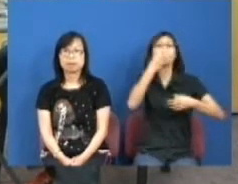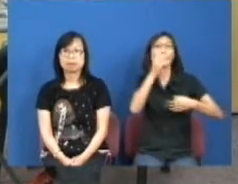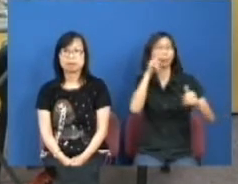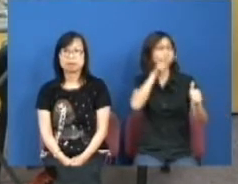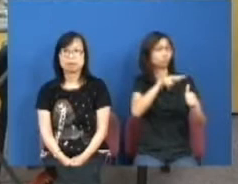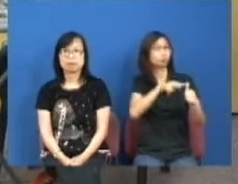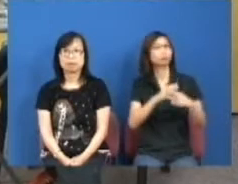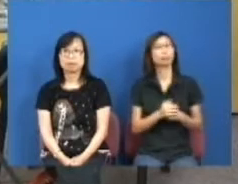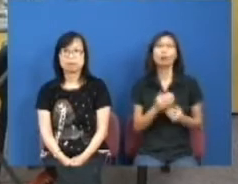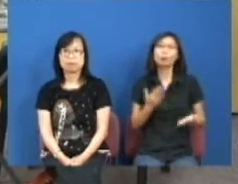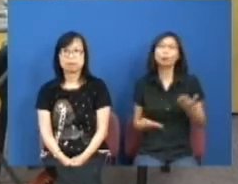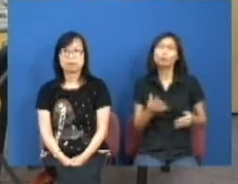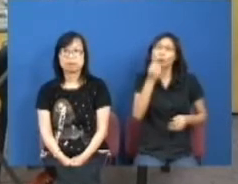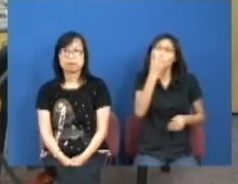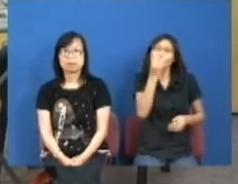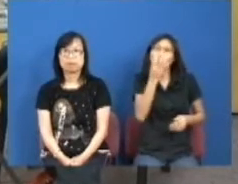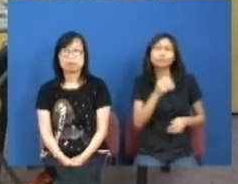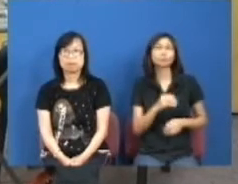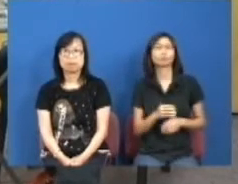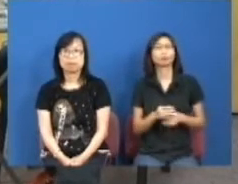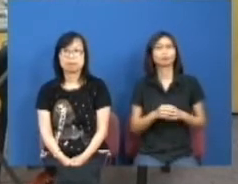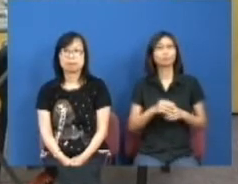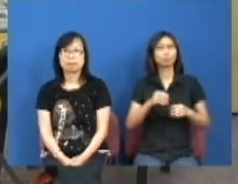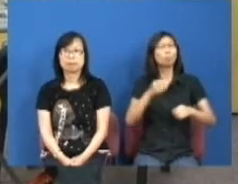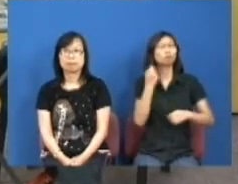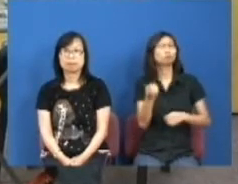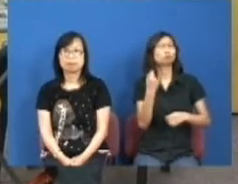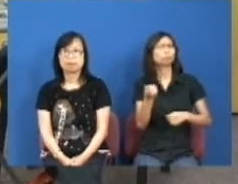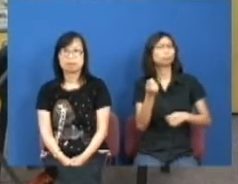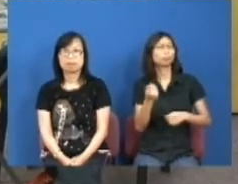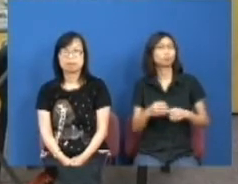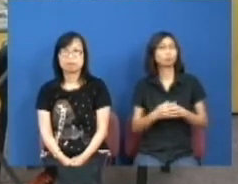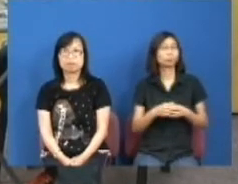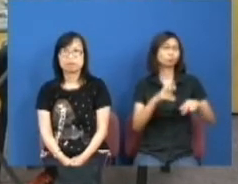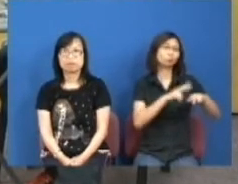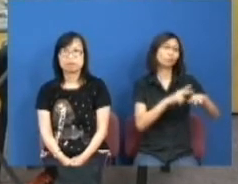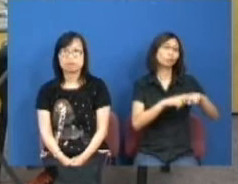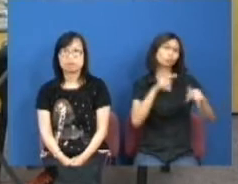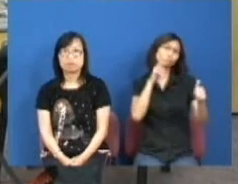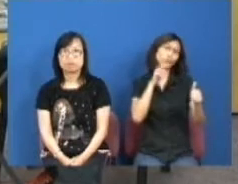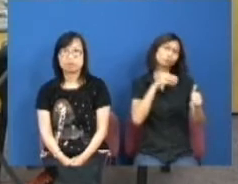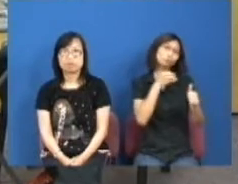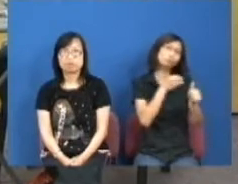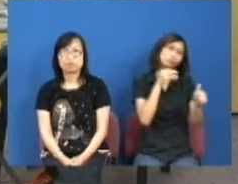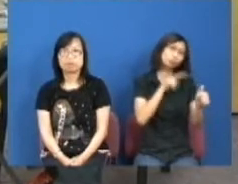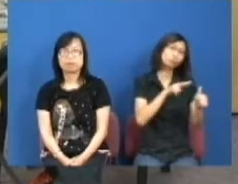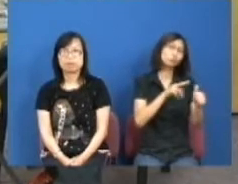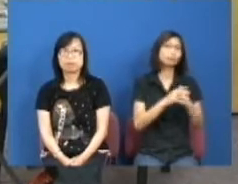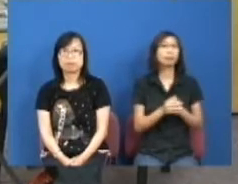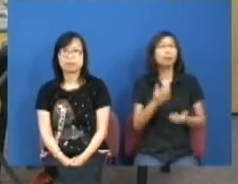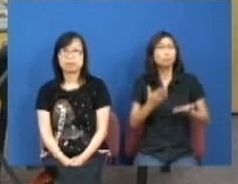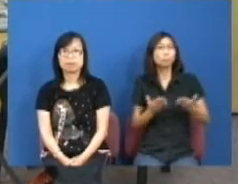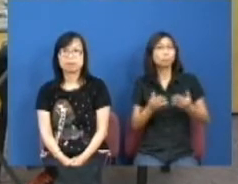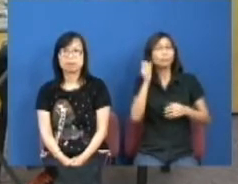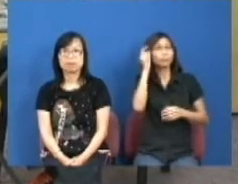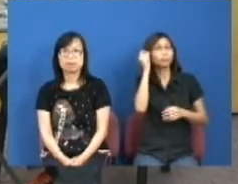係好容易俾人統咧？又或者會唔會依啲統戰對？長遠來說對香港的公民社會甚至對於整個即特區